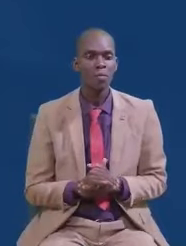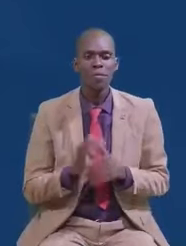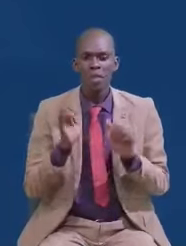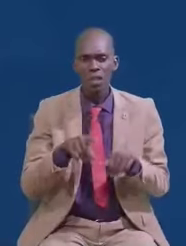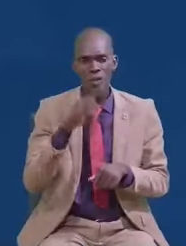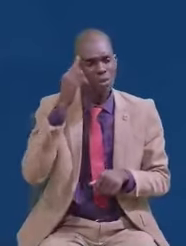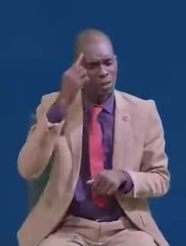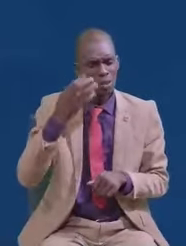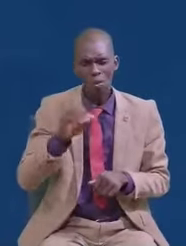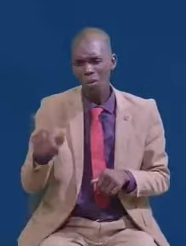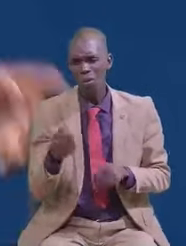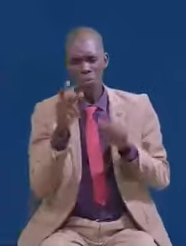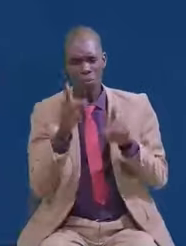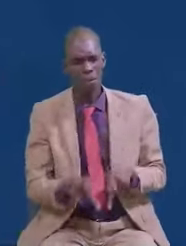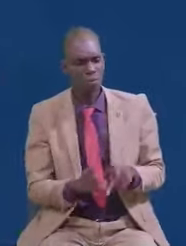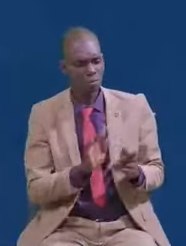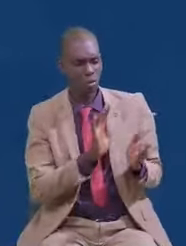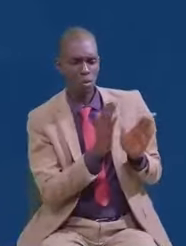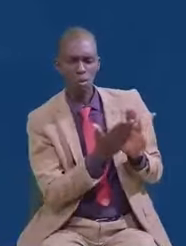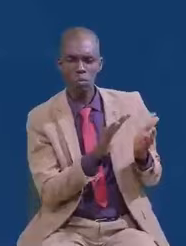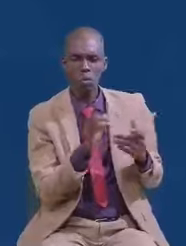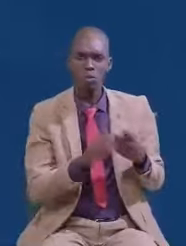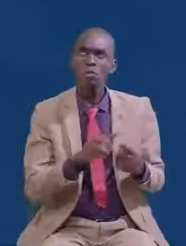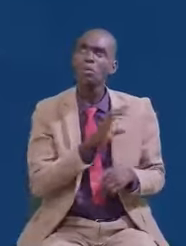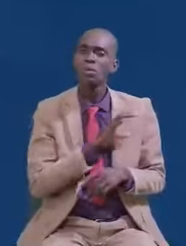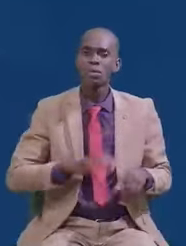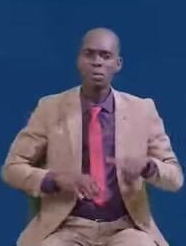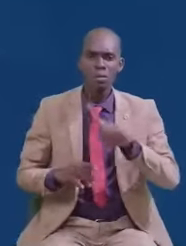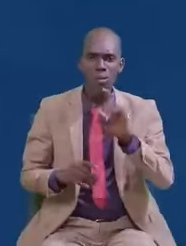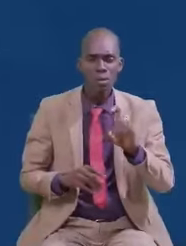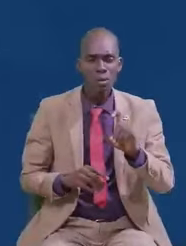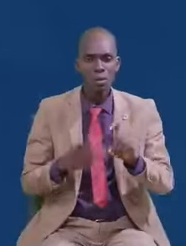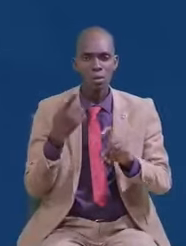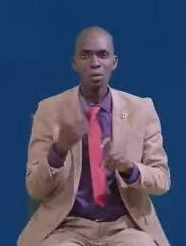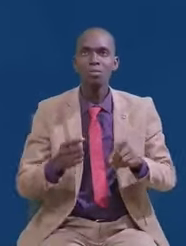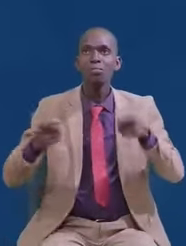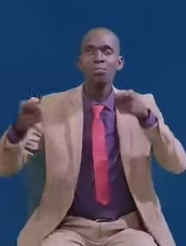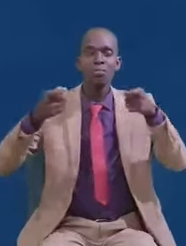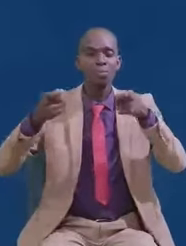une autre personne que lui? Le Christ qui soutient?